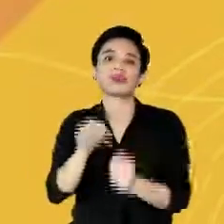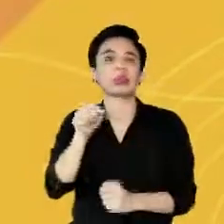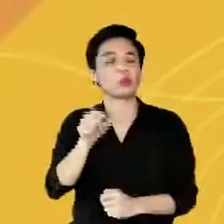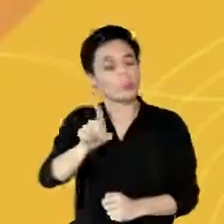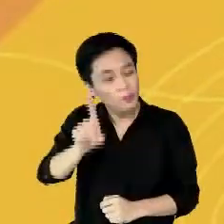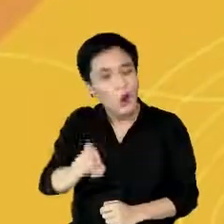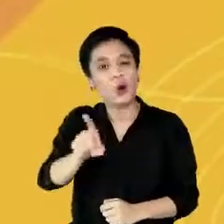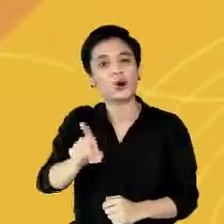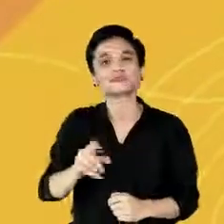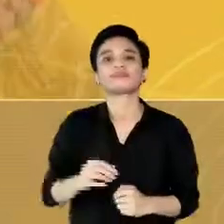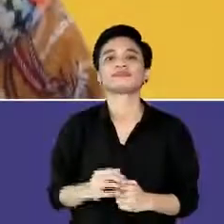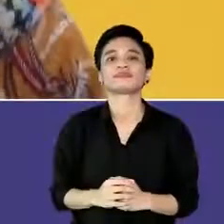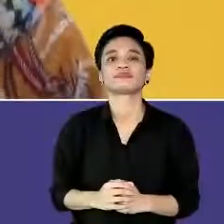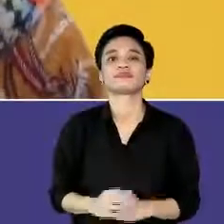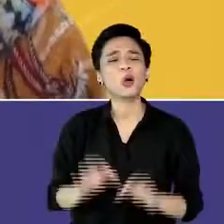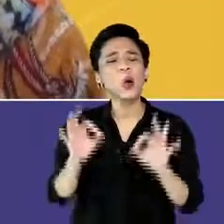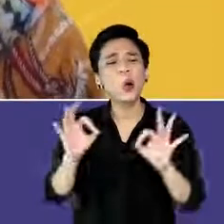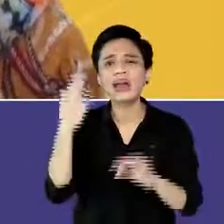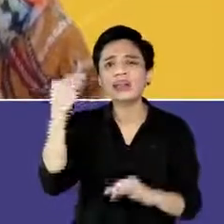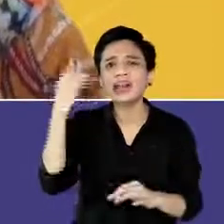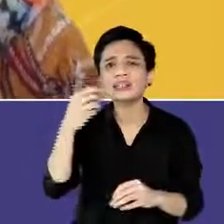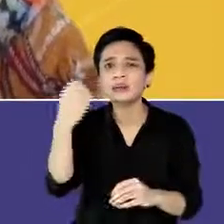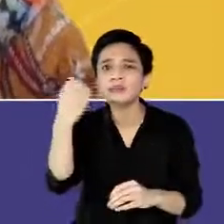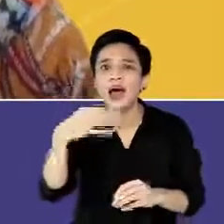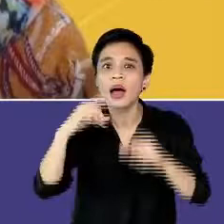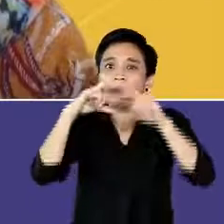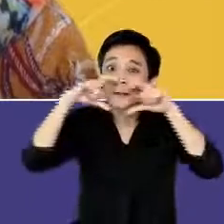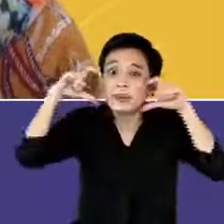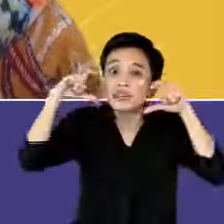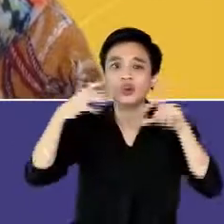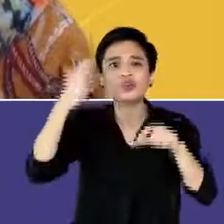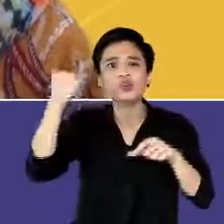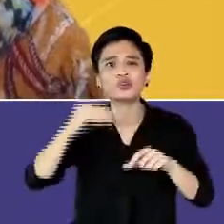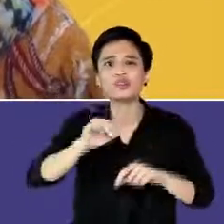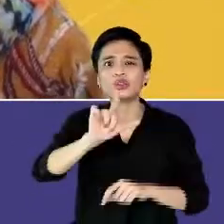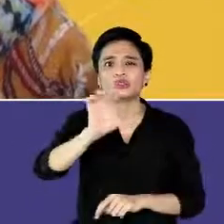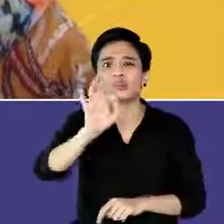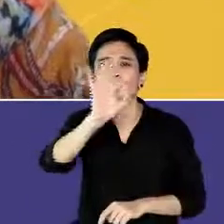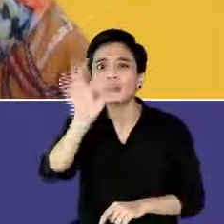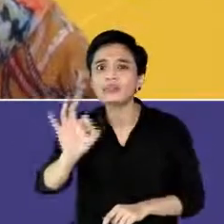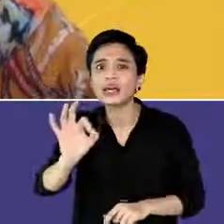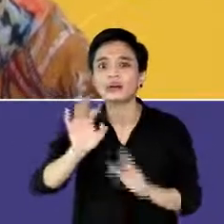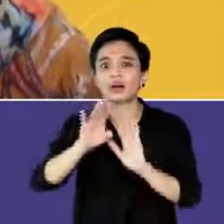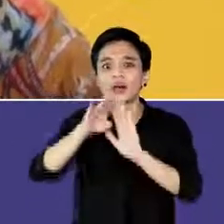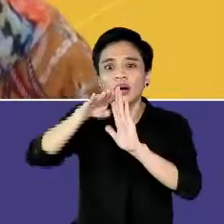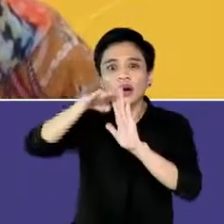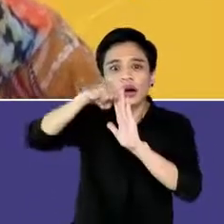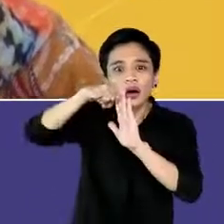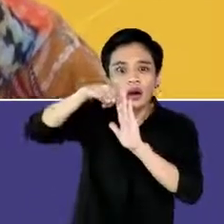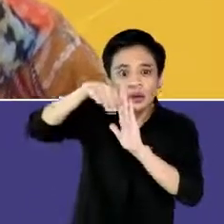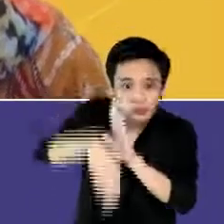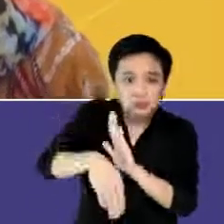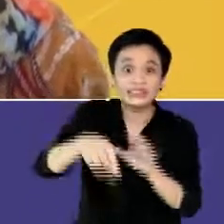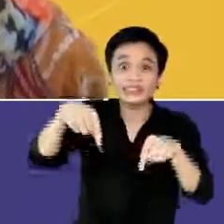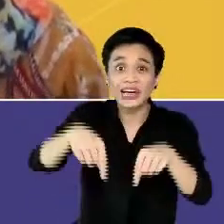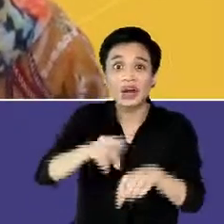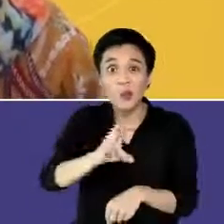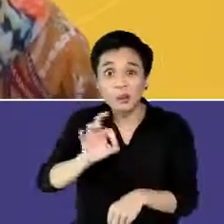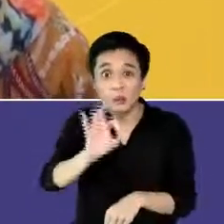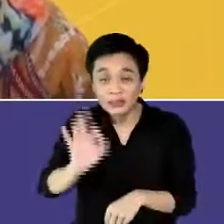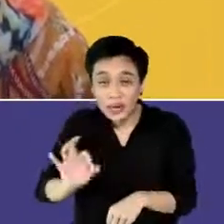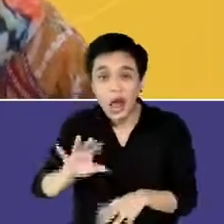hai bagi bumi saya konfirmasi lagi turun dari 70% turun jadi 50% turun jadi 20%